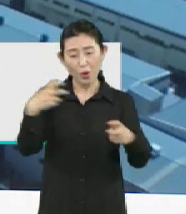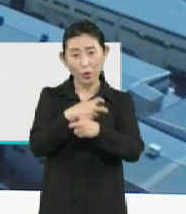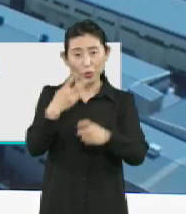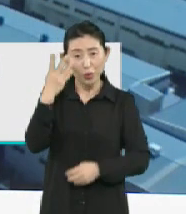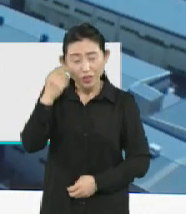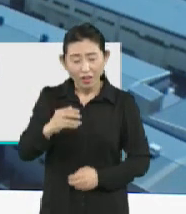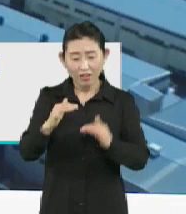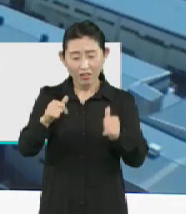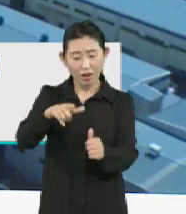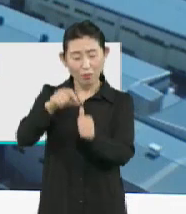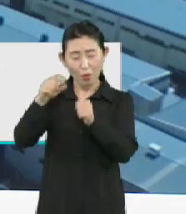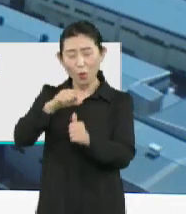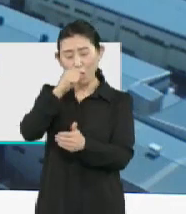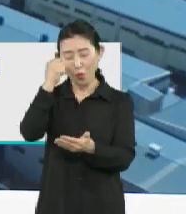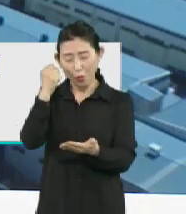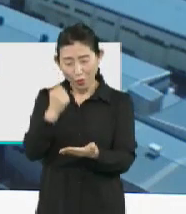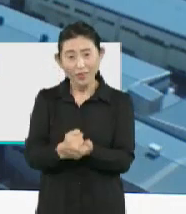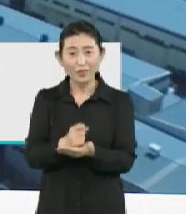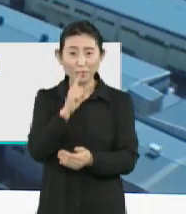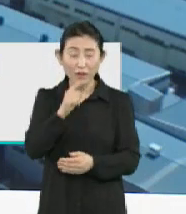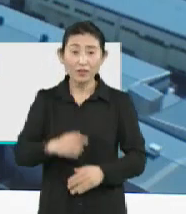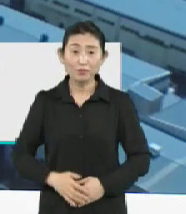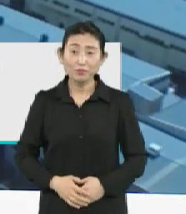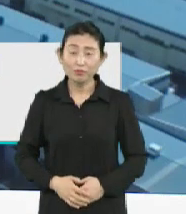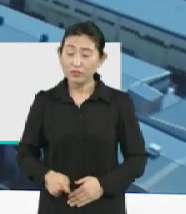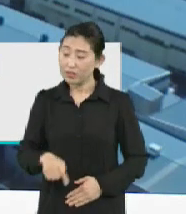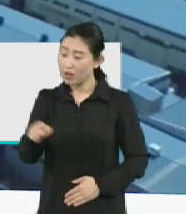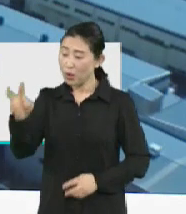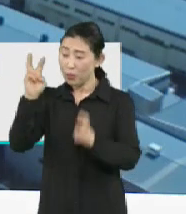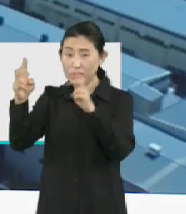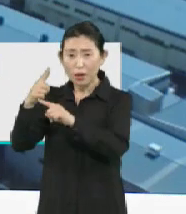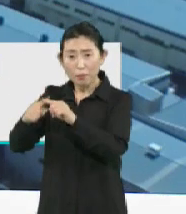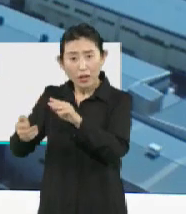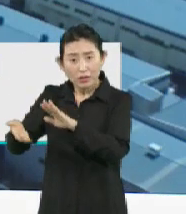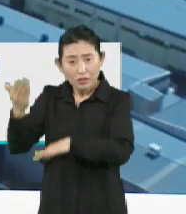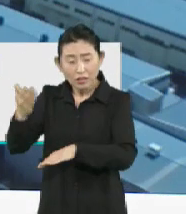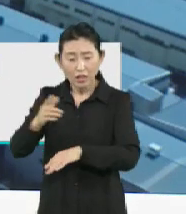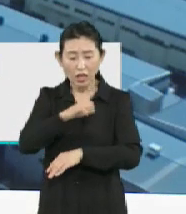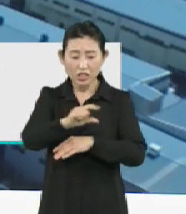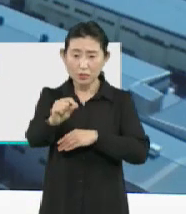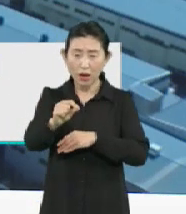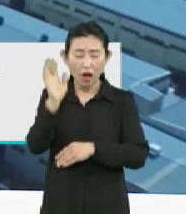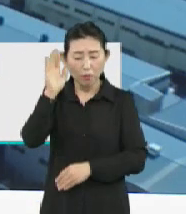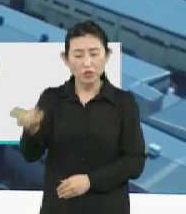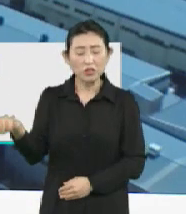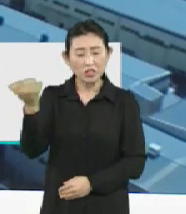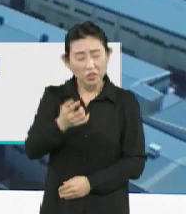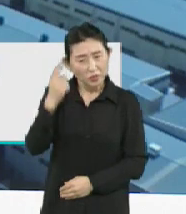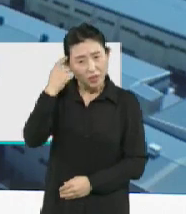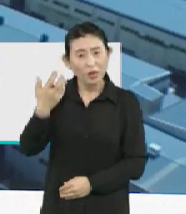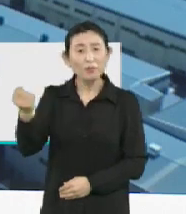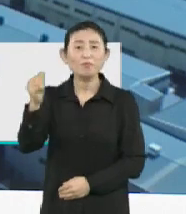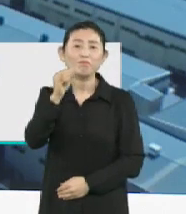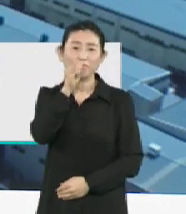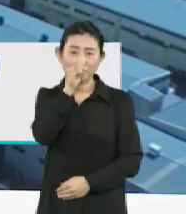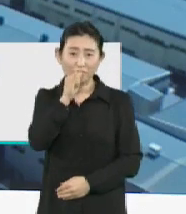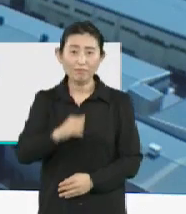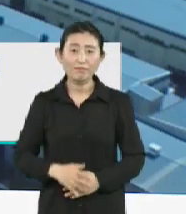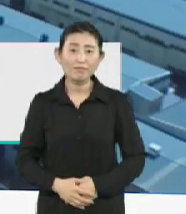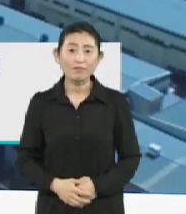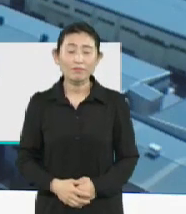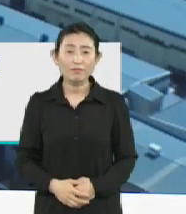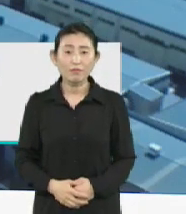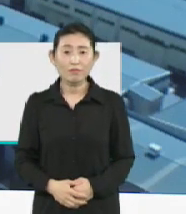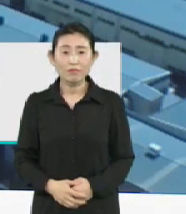인력 확보에서 최적지라는 겁니다. 또 수도권 기업 절반 이상이 지방 이전을 고려하는 것으로 나타났습니다.